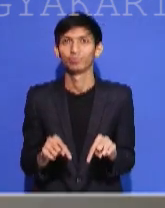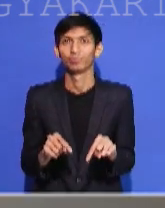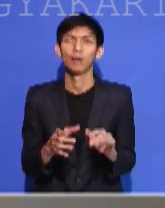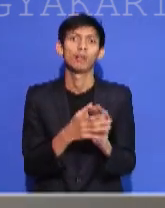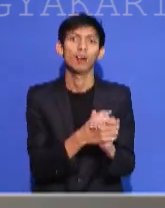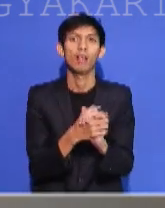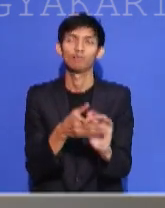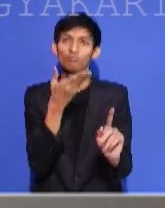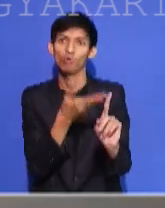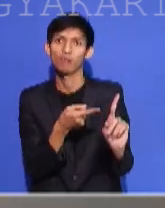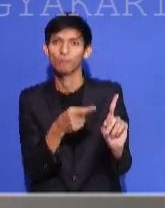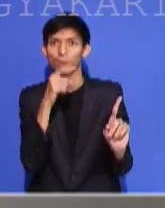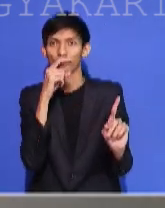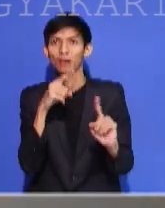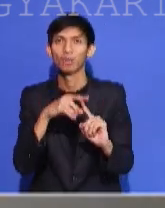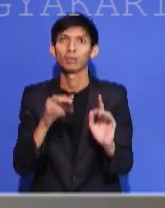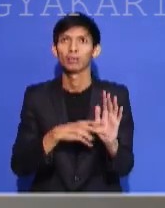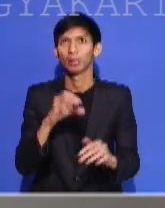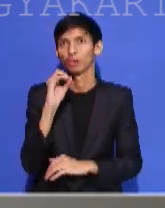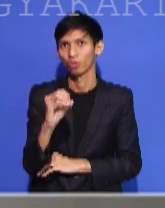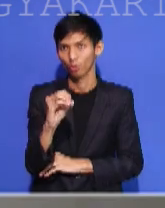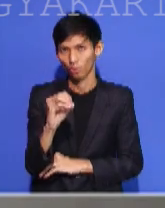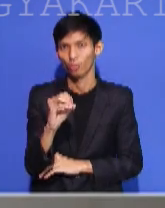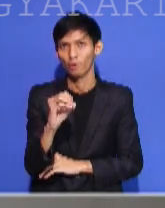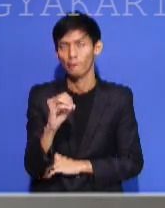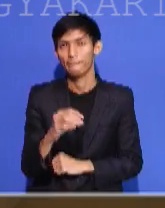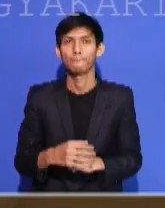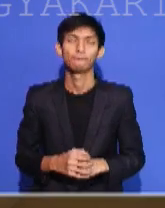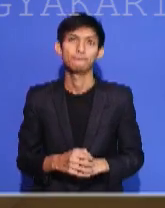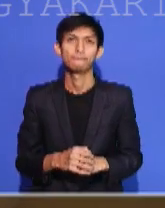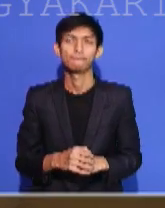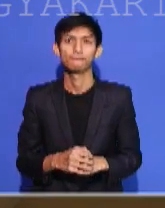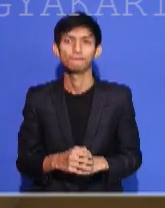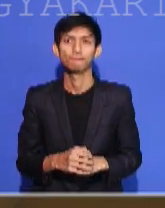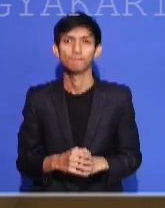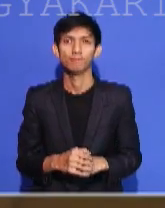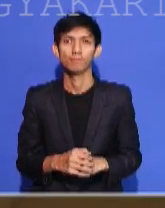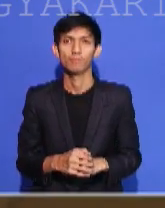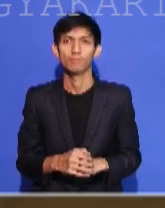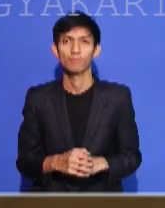Sidin juga sebagai pahlawan tanpa tanda jasa. Demikian Margo Laras dari Bantul melaporkan.